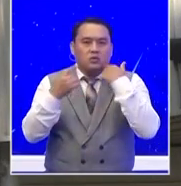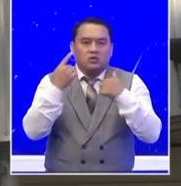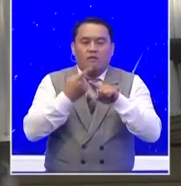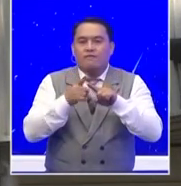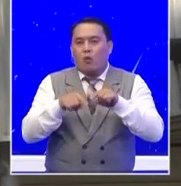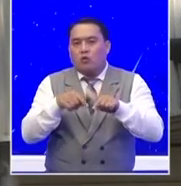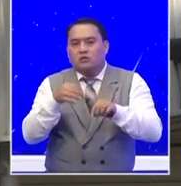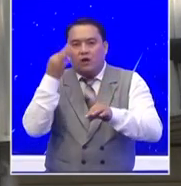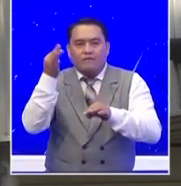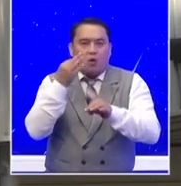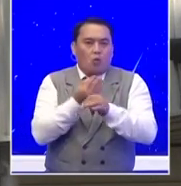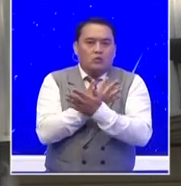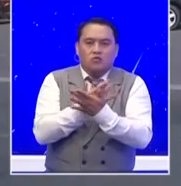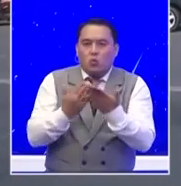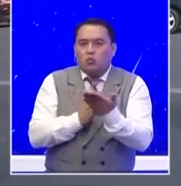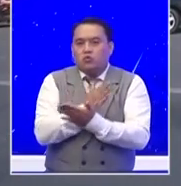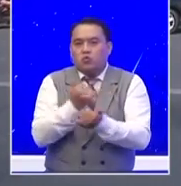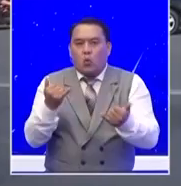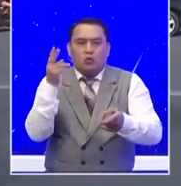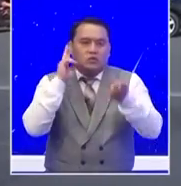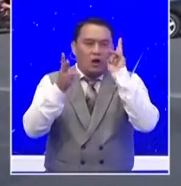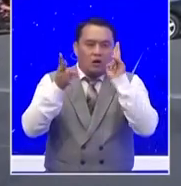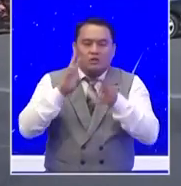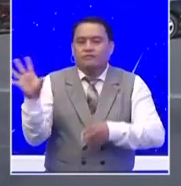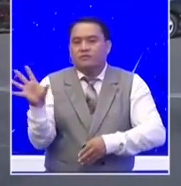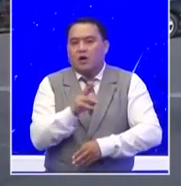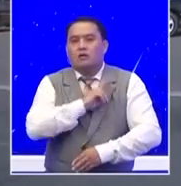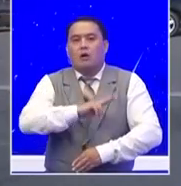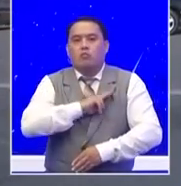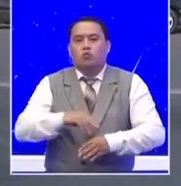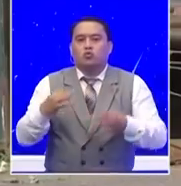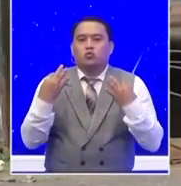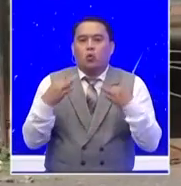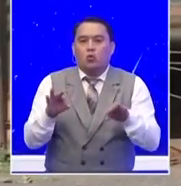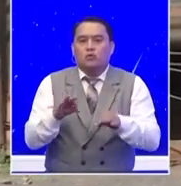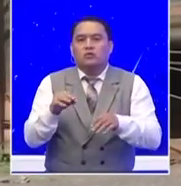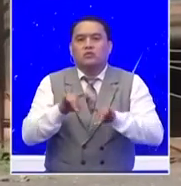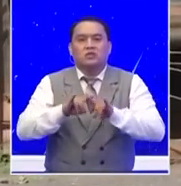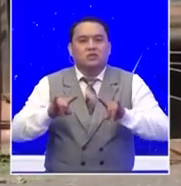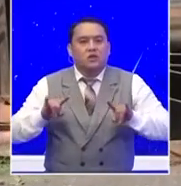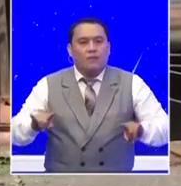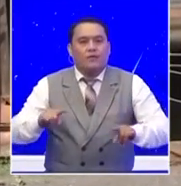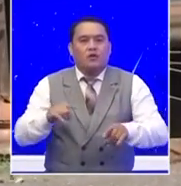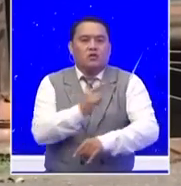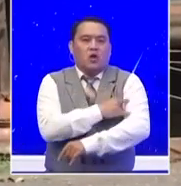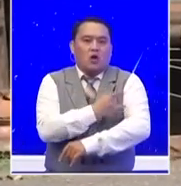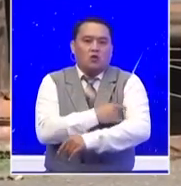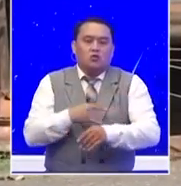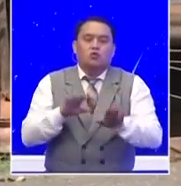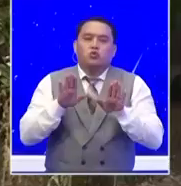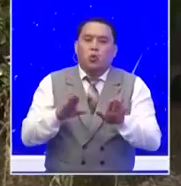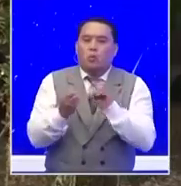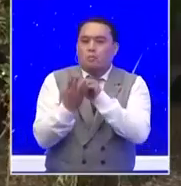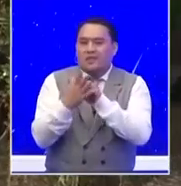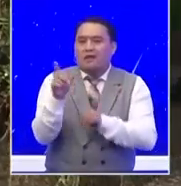и прочих объектов, оказывающих услуги населению. Разрешена работа дежурных групп в детских дошкольных организациях наполняемостью не